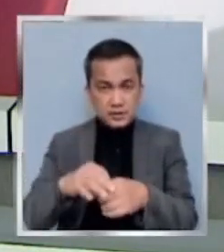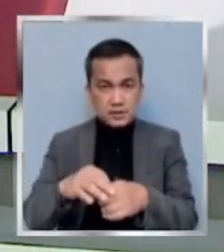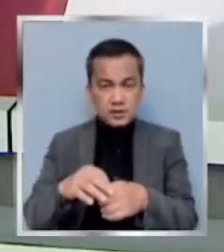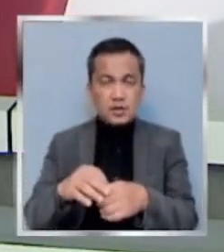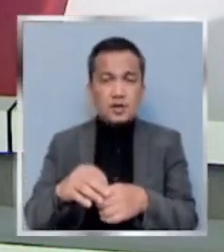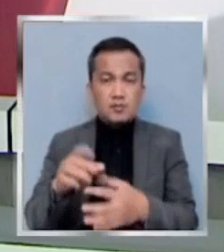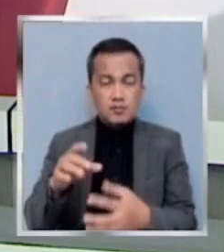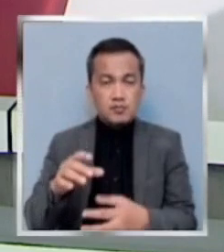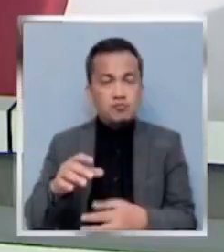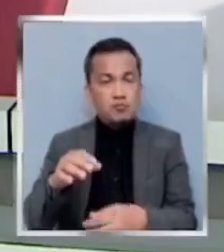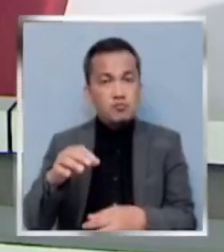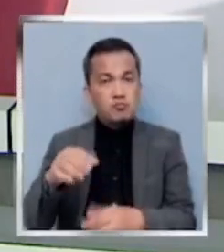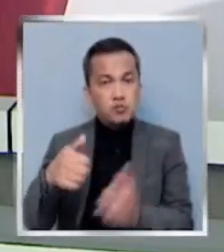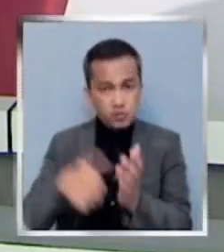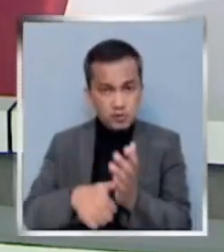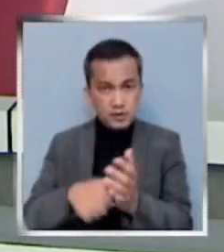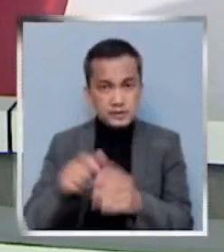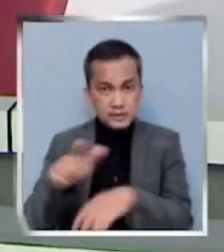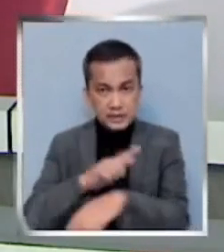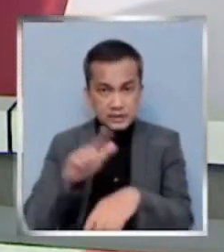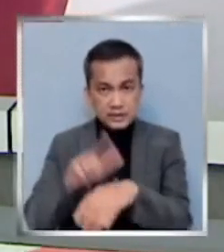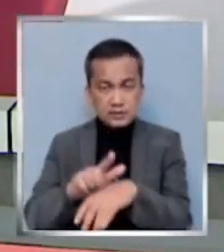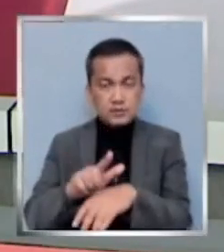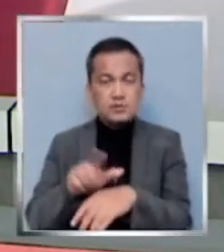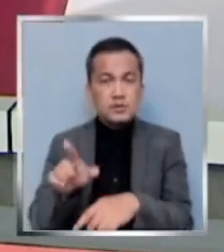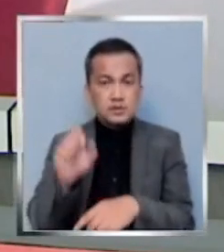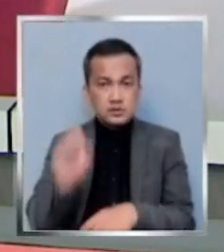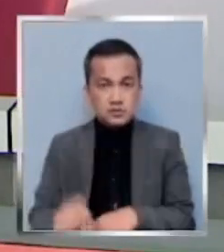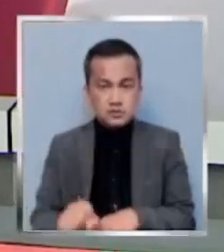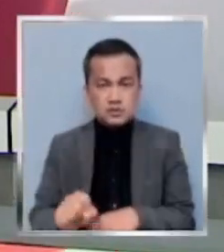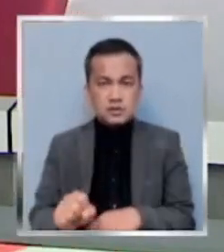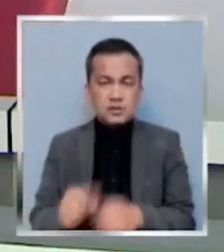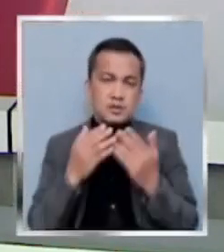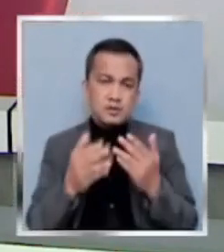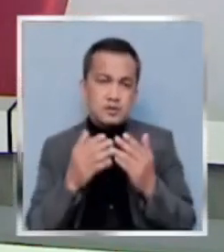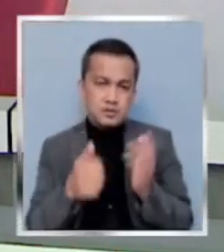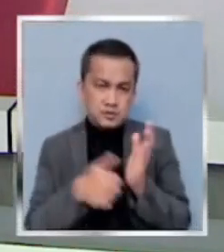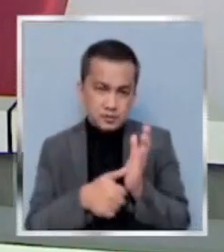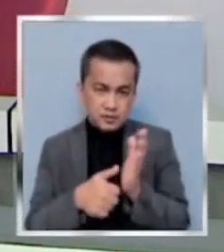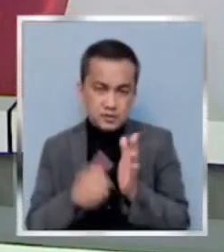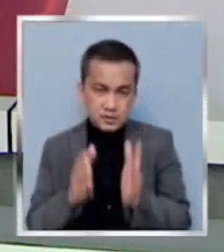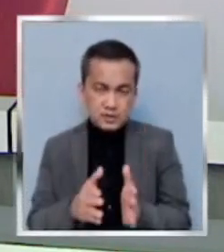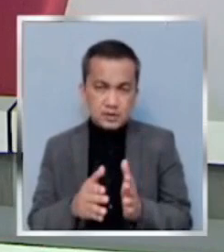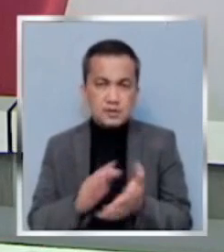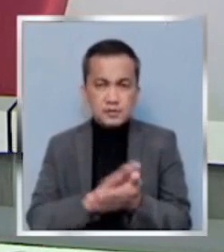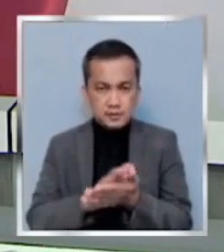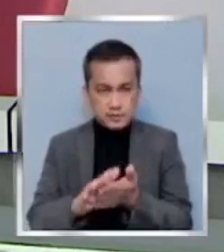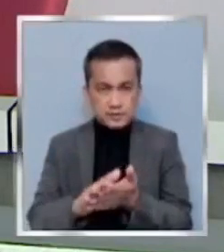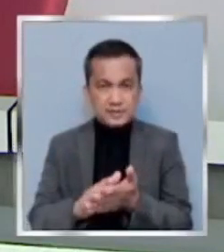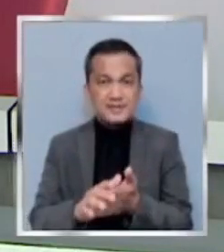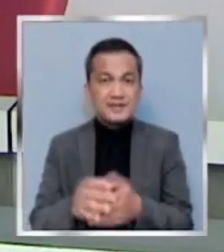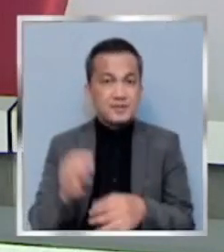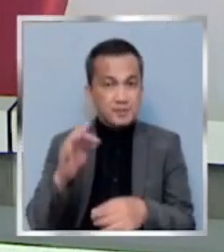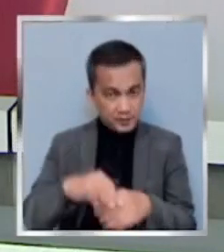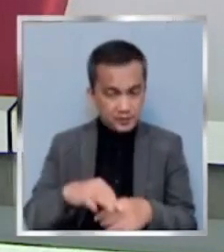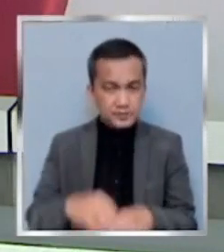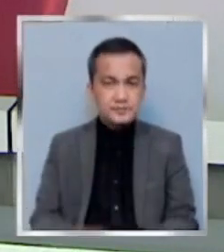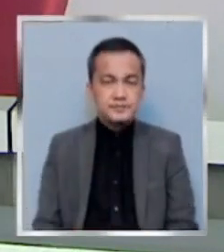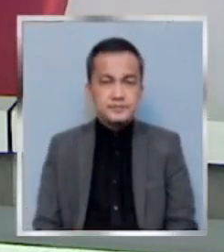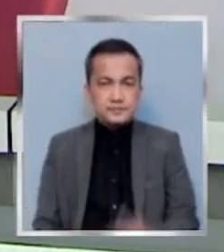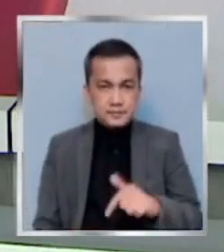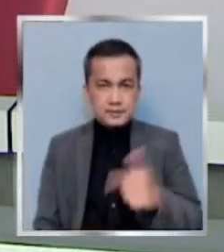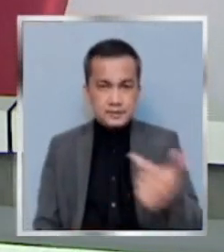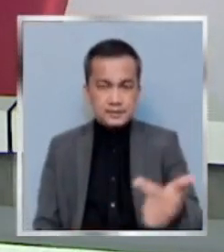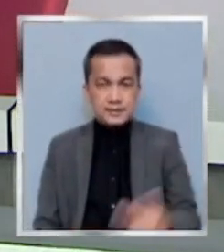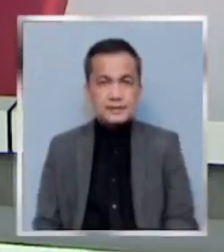Sur. Laking pasasalamat ng ilang botante na naging maayos ang kanilang pagboto. Nakatutok si James Paulo Yap ng